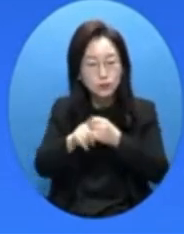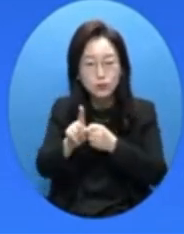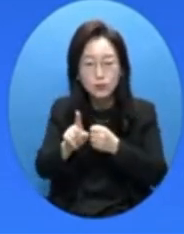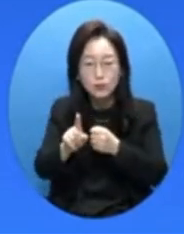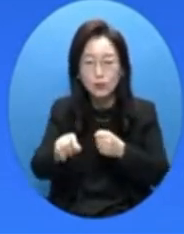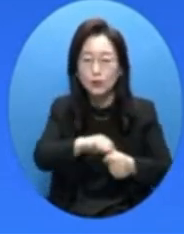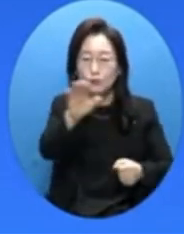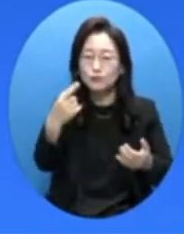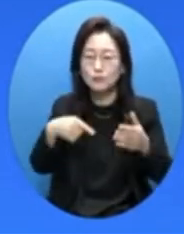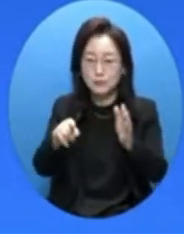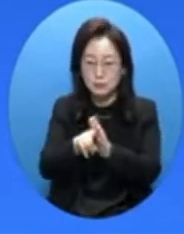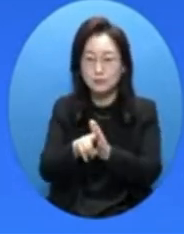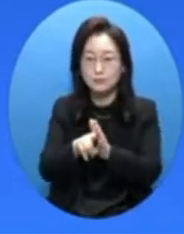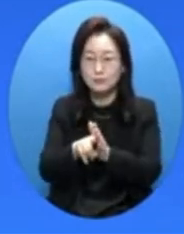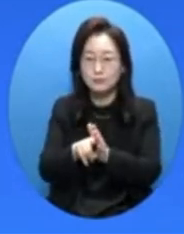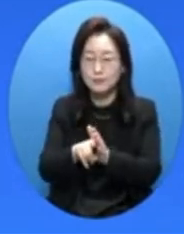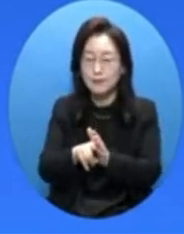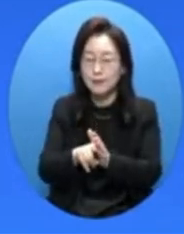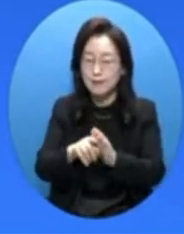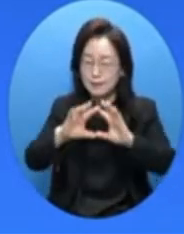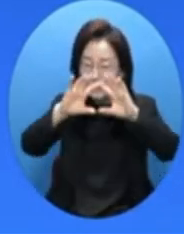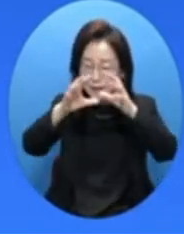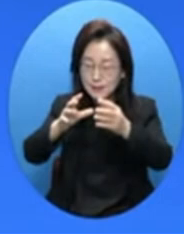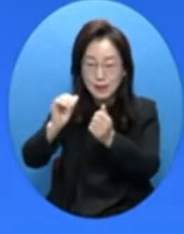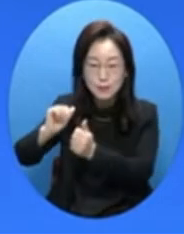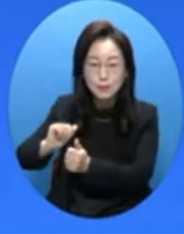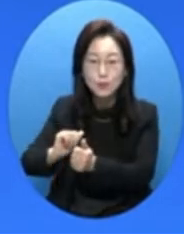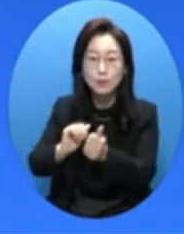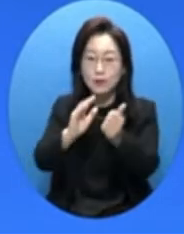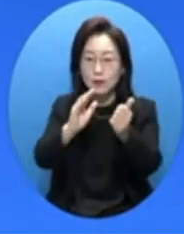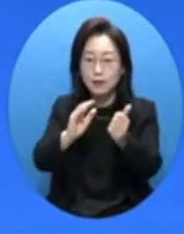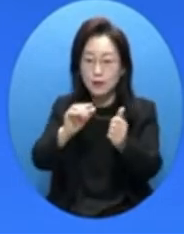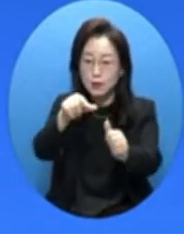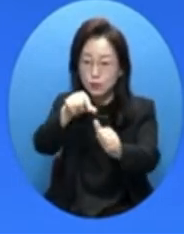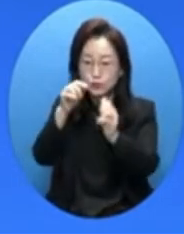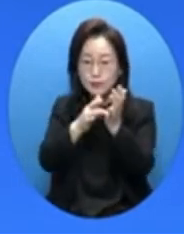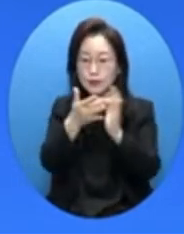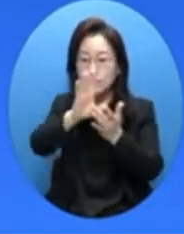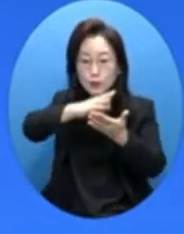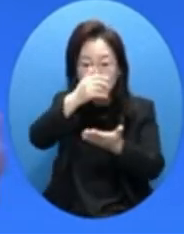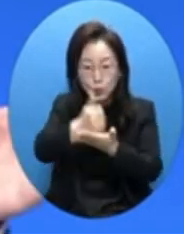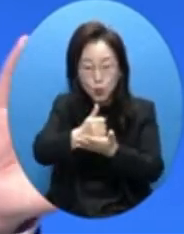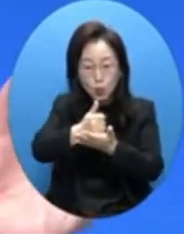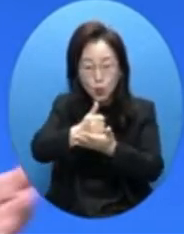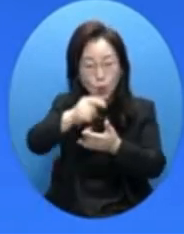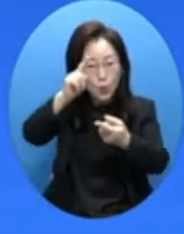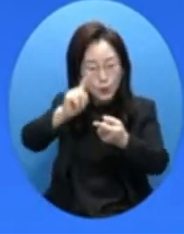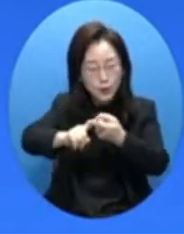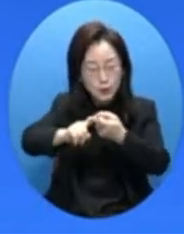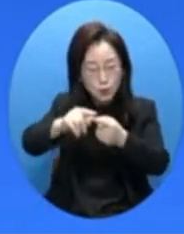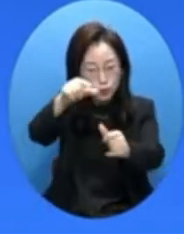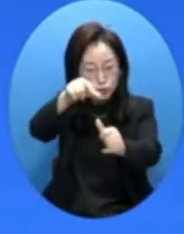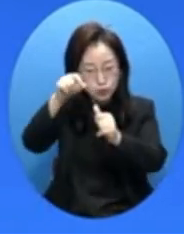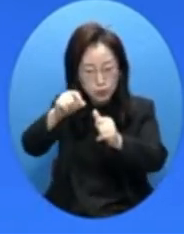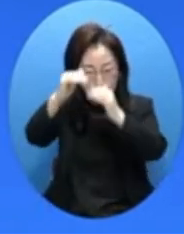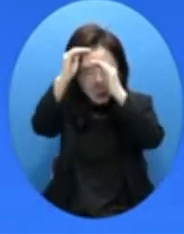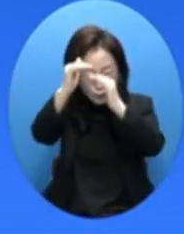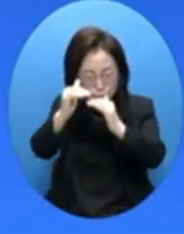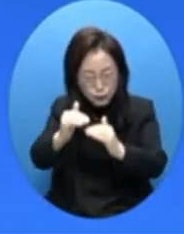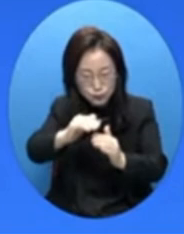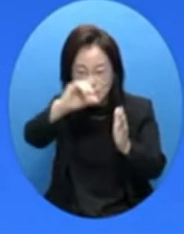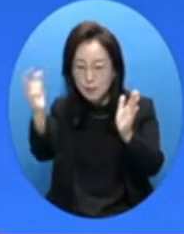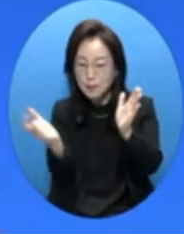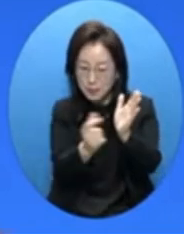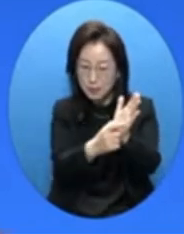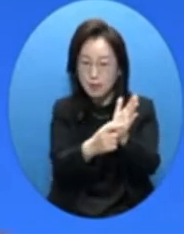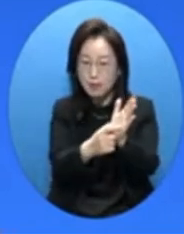우리를 위해서이 땅에 보내진 구세주 예수 그리스도에 대한 구원의 진리가이 말씀 속에 담겨